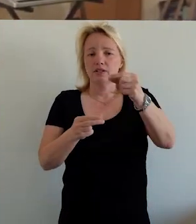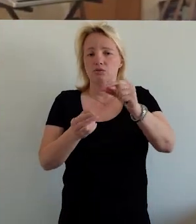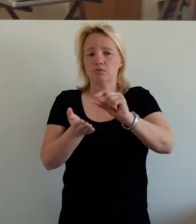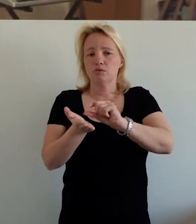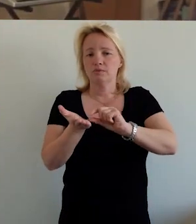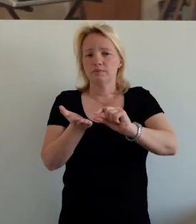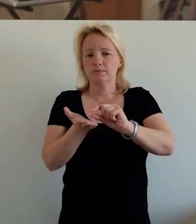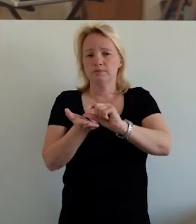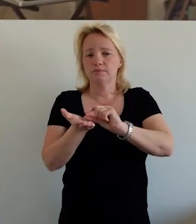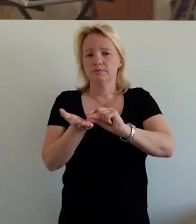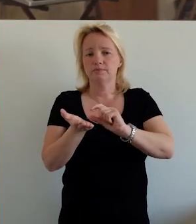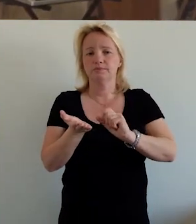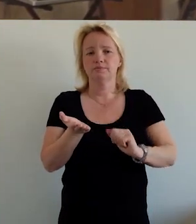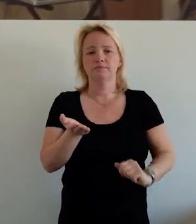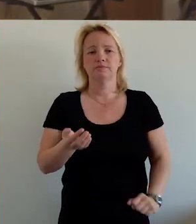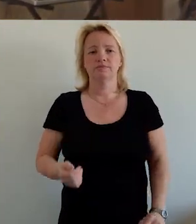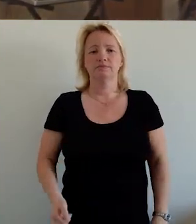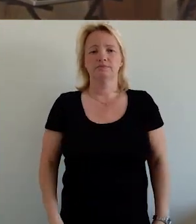svíčku,